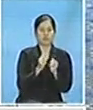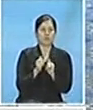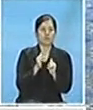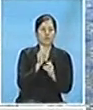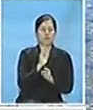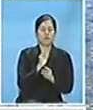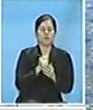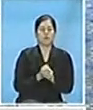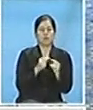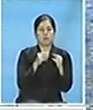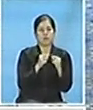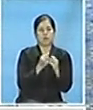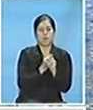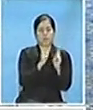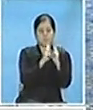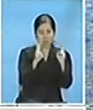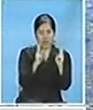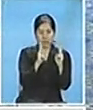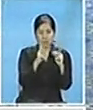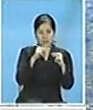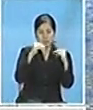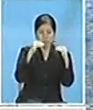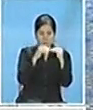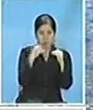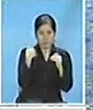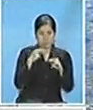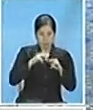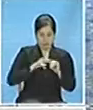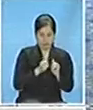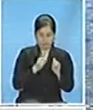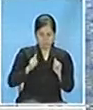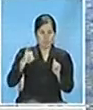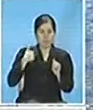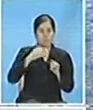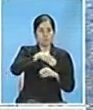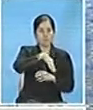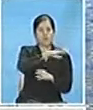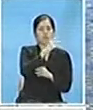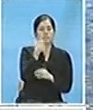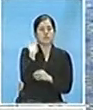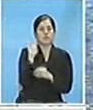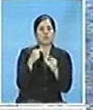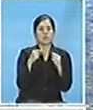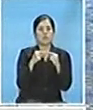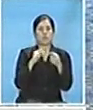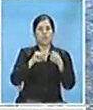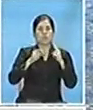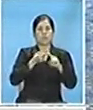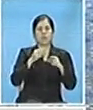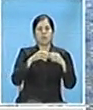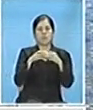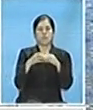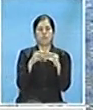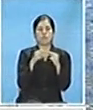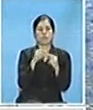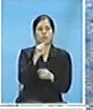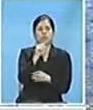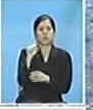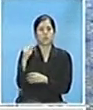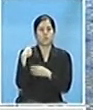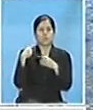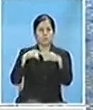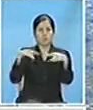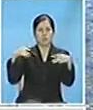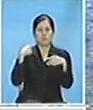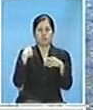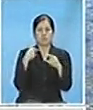จากสภาเฉยๆพร้อมกับเสียงส่วนใหญ่ของเพื่อนพรรคฝ่ายค้านเดินไปพร้อมๆกันเหมือนเสมือนหนึ่งวอล์กเอาพร้อมๆ